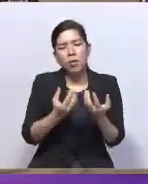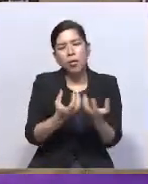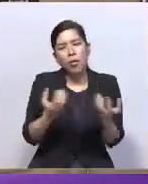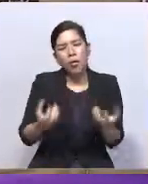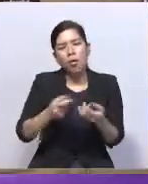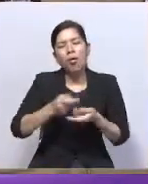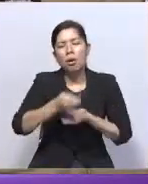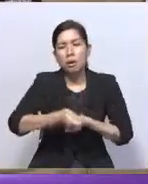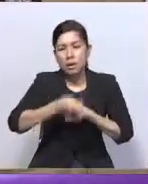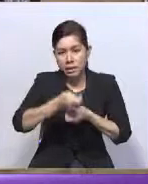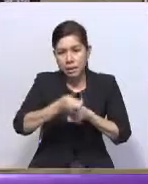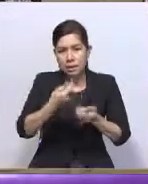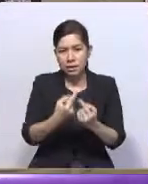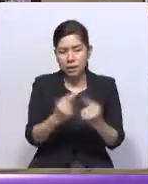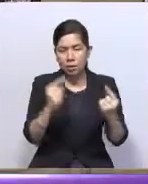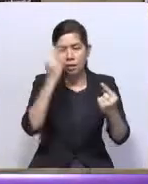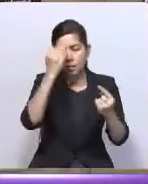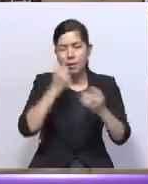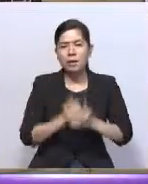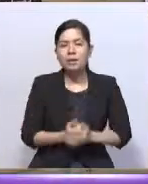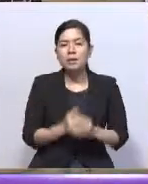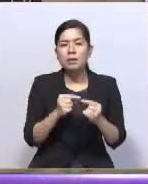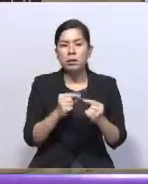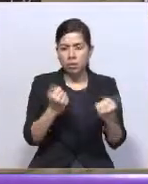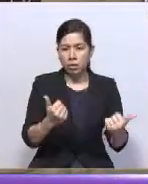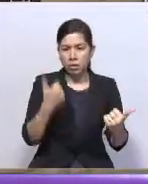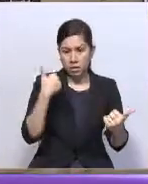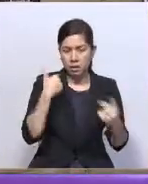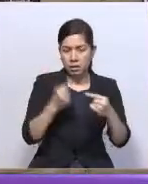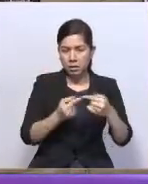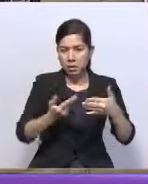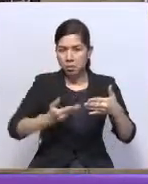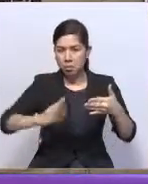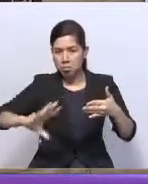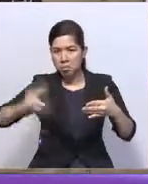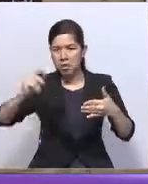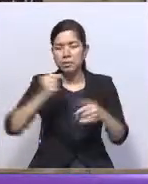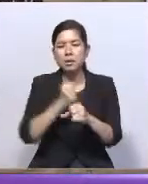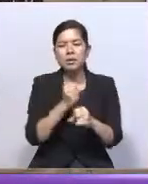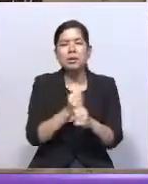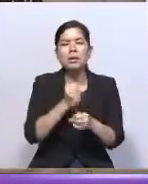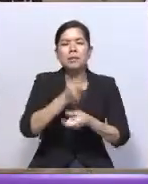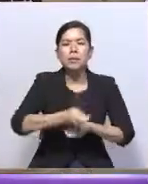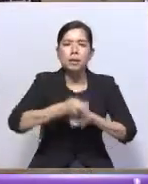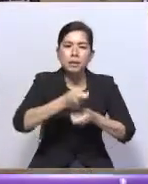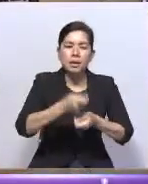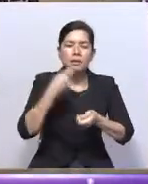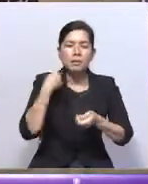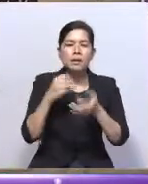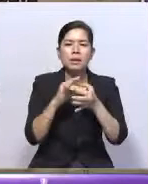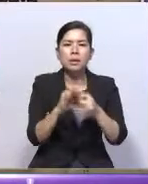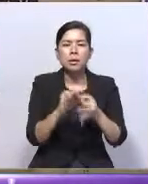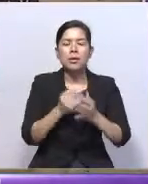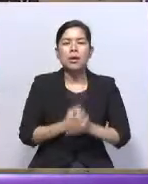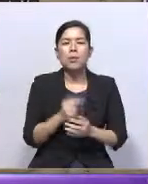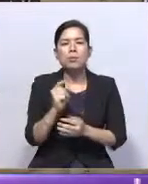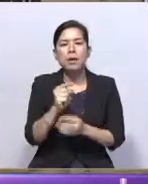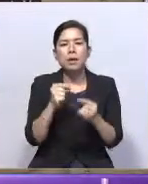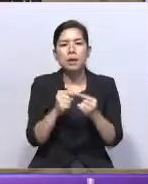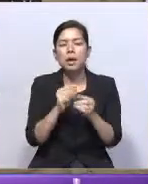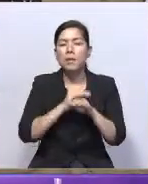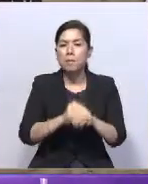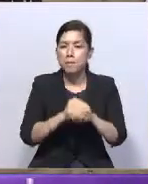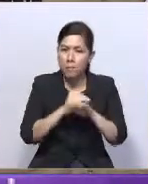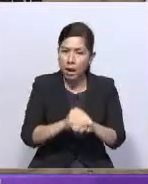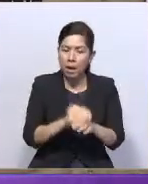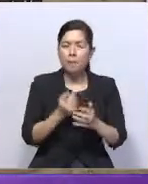างแต่อย่างไรก็ตามนะครับพื้นที่ยังมีศักยภาพในการทำเกษตรอยู่นะครับไม่ว่าจะเป็นเรื่องปาล์มเรื่องยางนะครับเรื่องการ